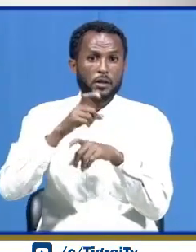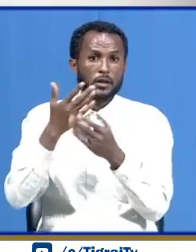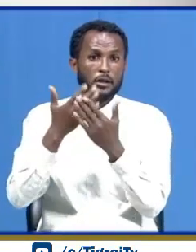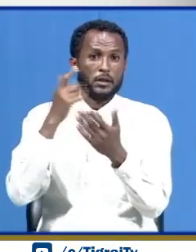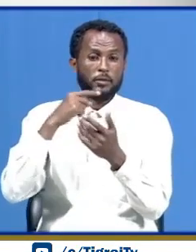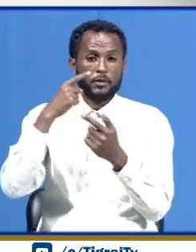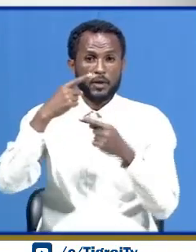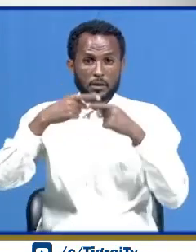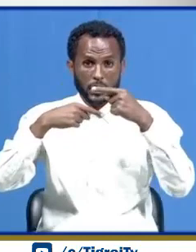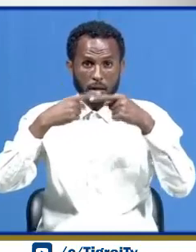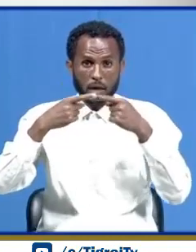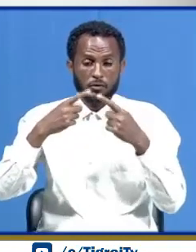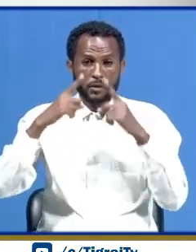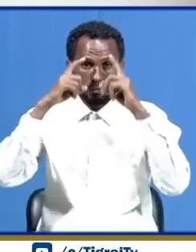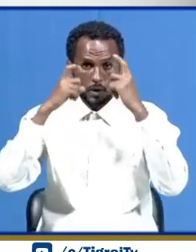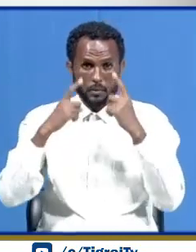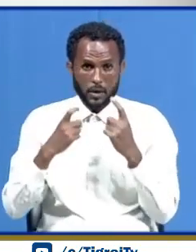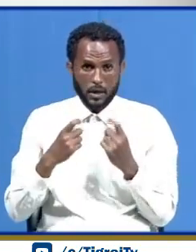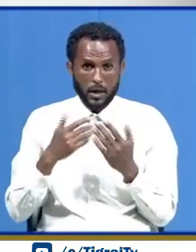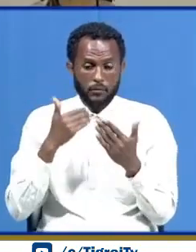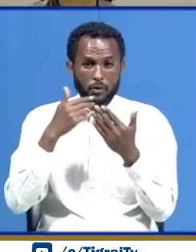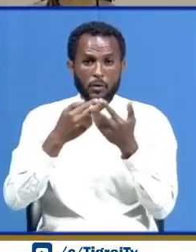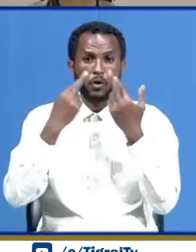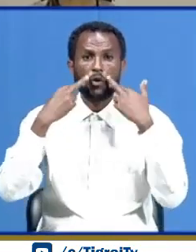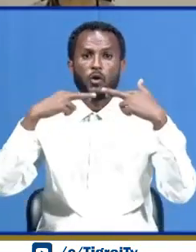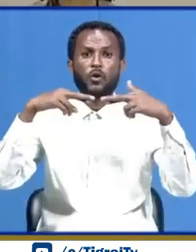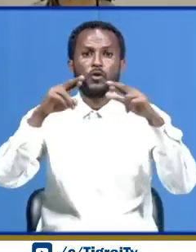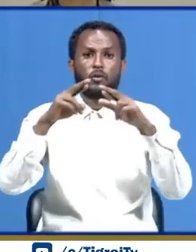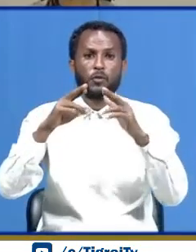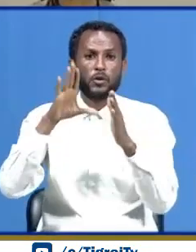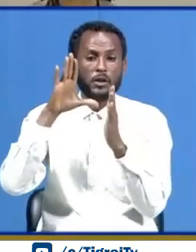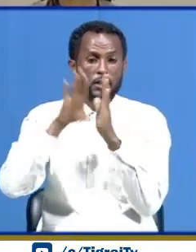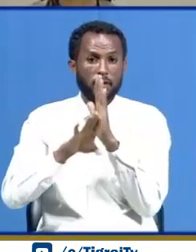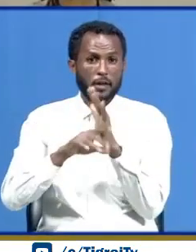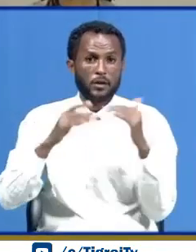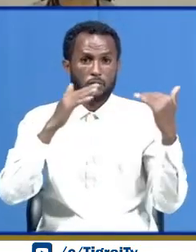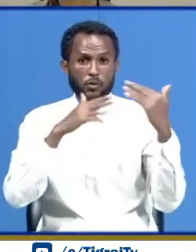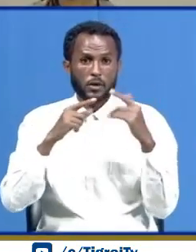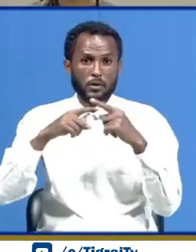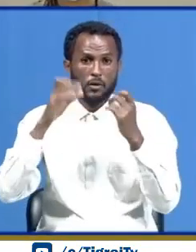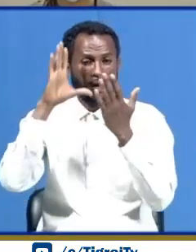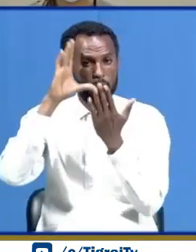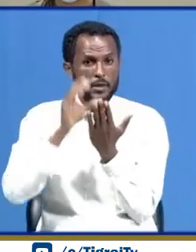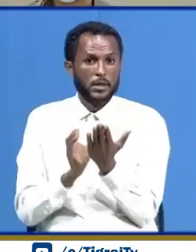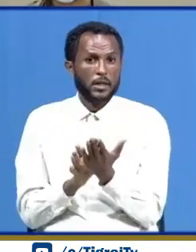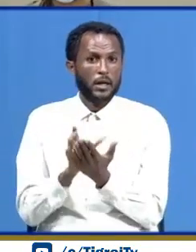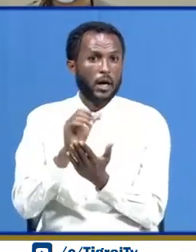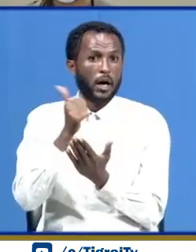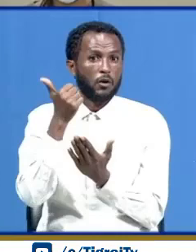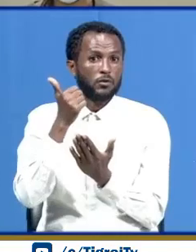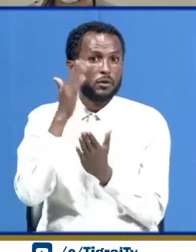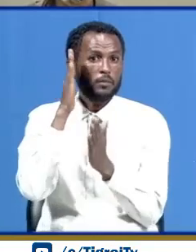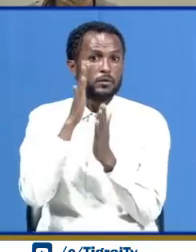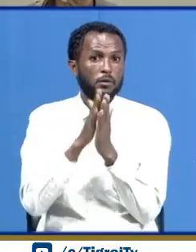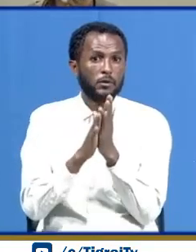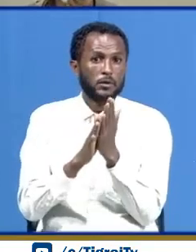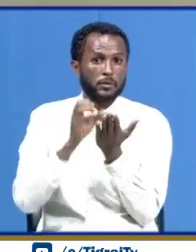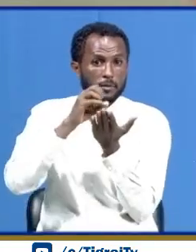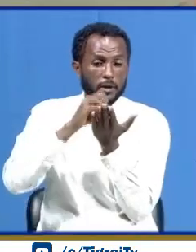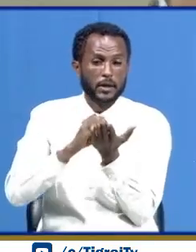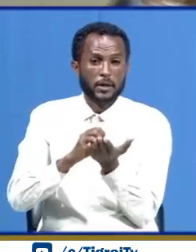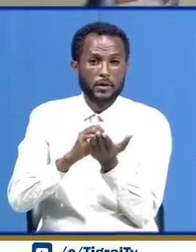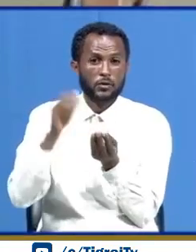ክብል ዘካየደ ምርመራ ኣመልኪቱ ኣብ ዘቕረቦ ጸብጻብ ገበናት ኩናት ገበን ኣንጻር ሰብኣውነትን ካልኦትን ከም ዝተፈጸሙ